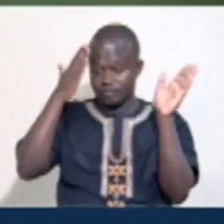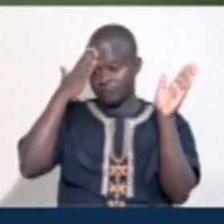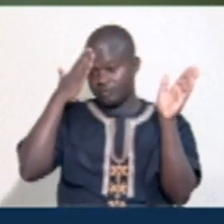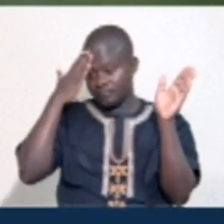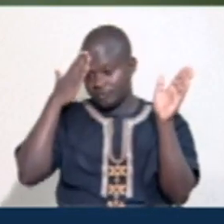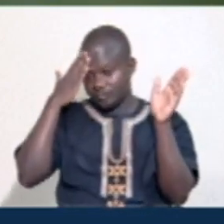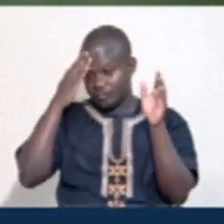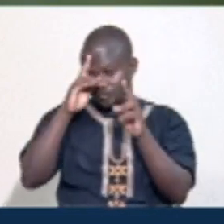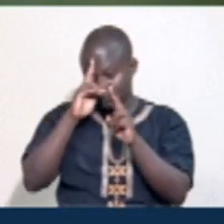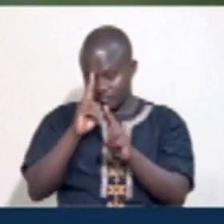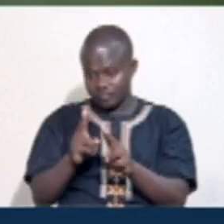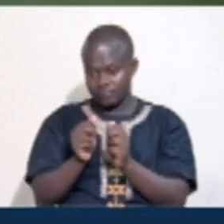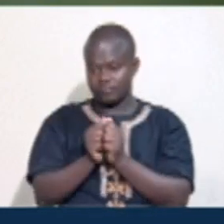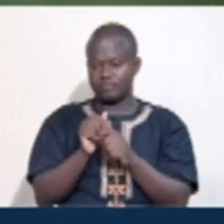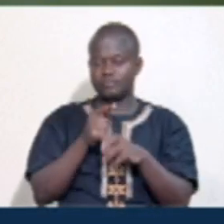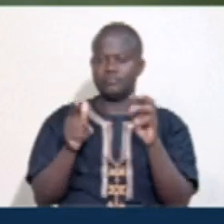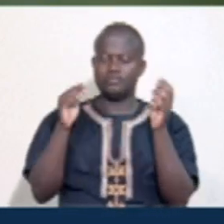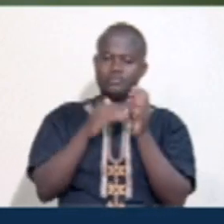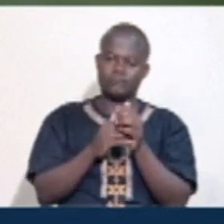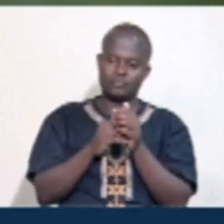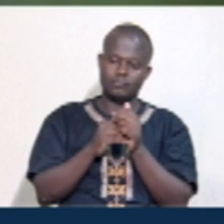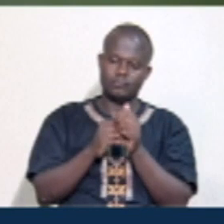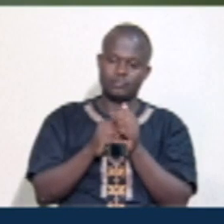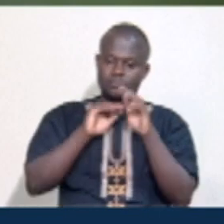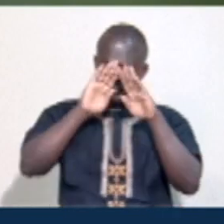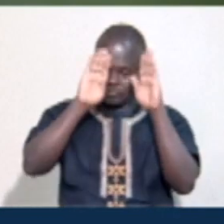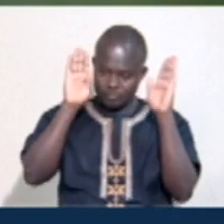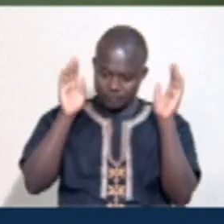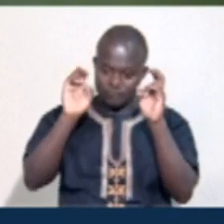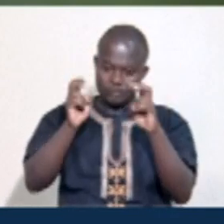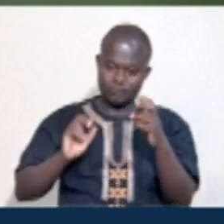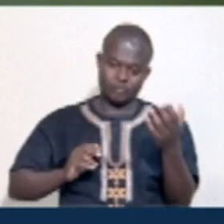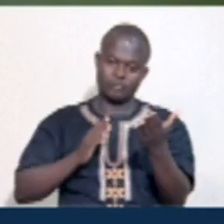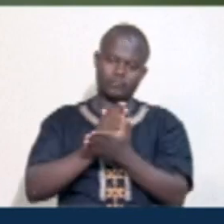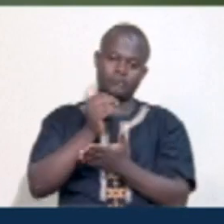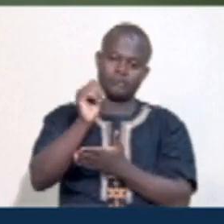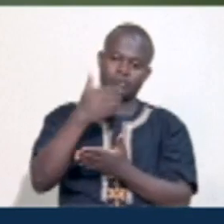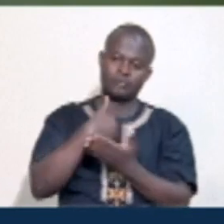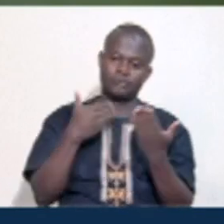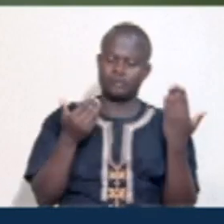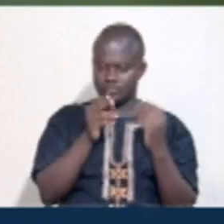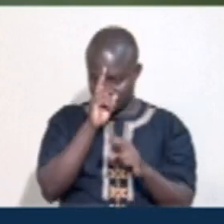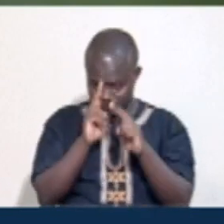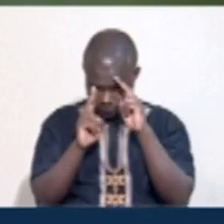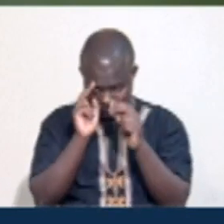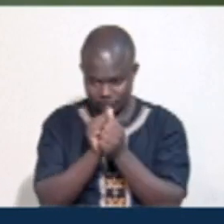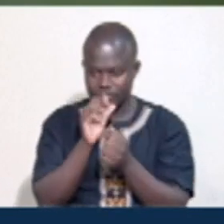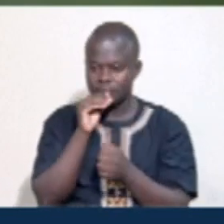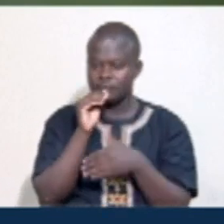mukamenya kubaha ariko mukanasobanukirwa ko uburenganzira mufite bwo kubahwa no